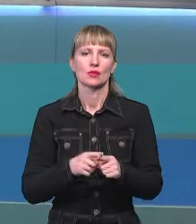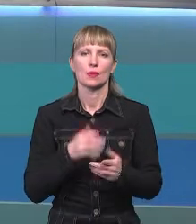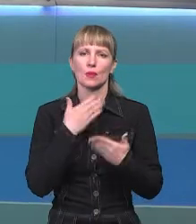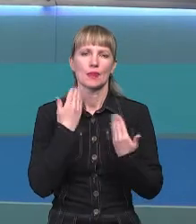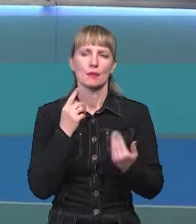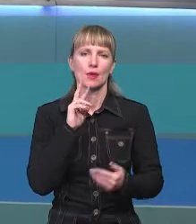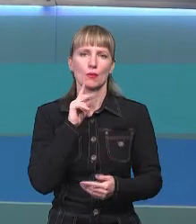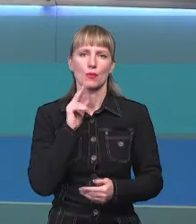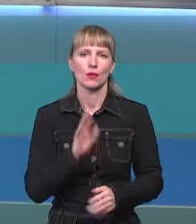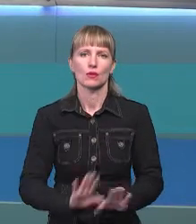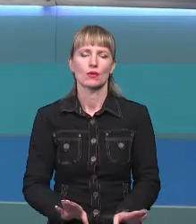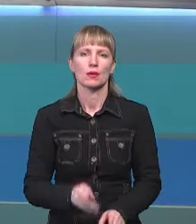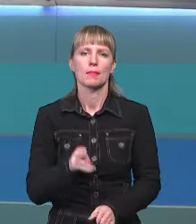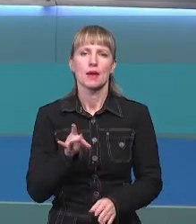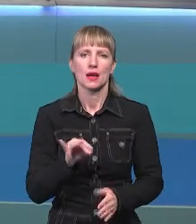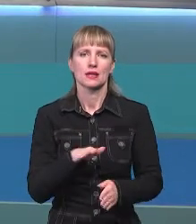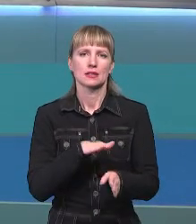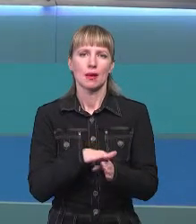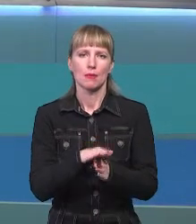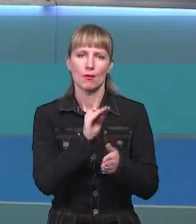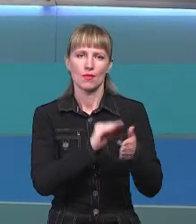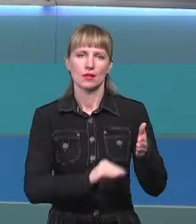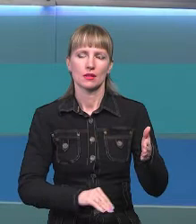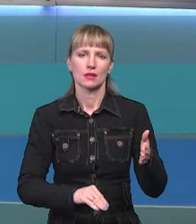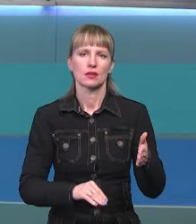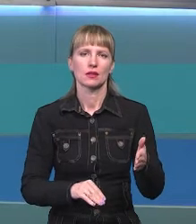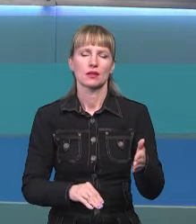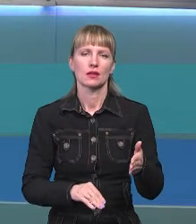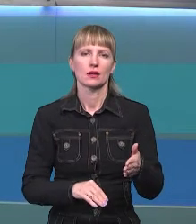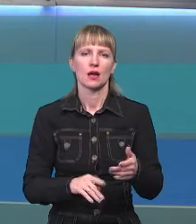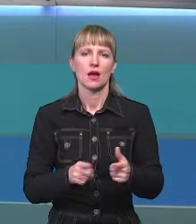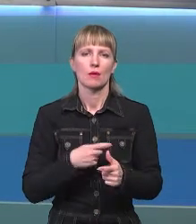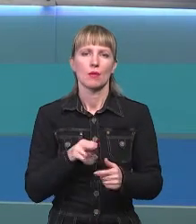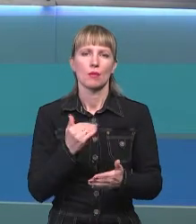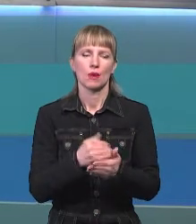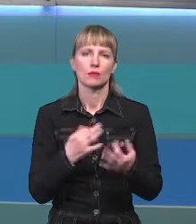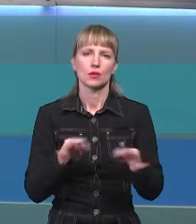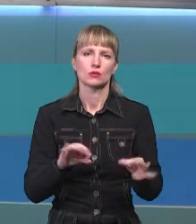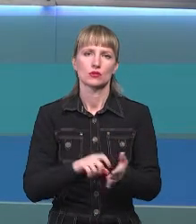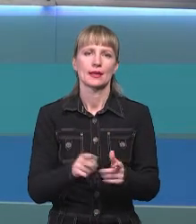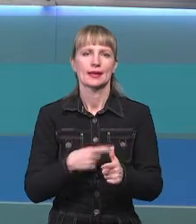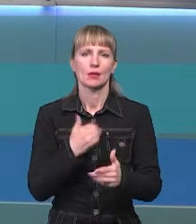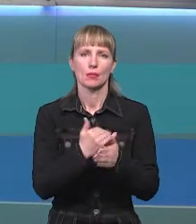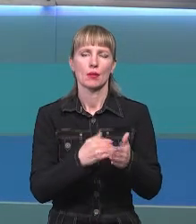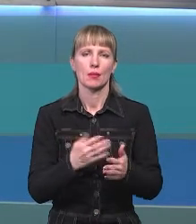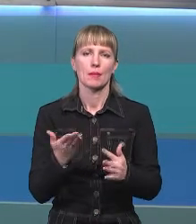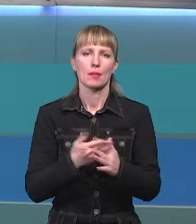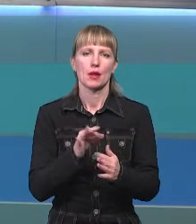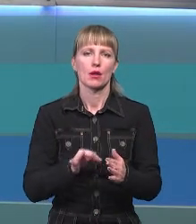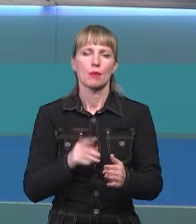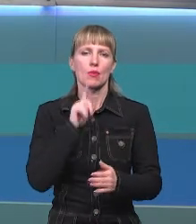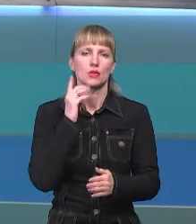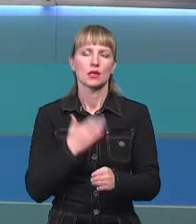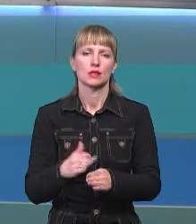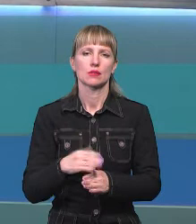немає жодних помилок при заповненні анкет або по програмі доступного житла, або по програмі пільгового молодіжного